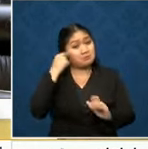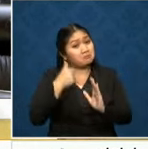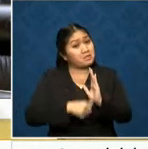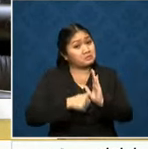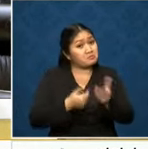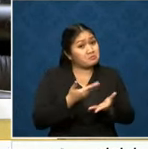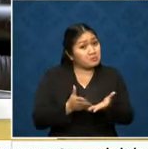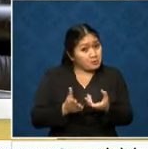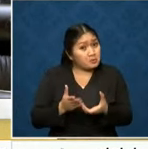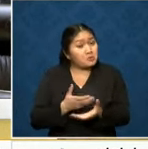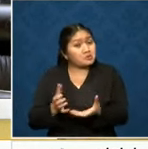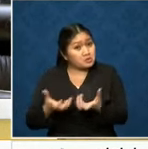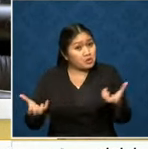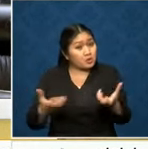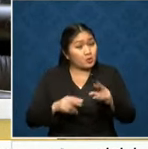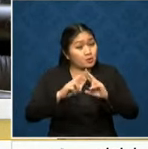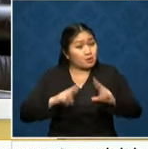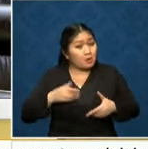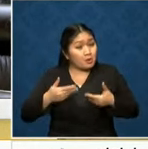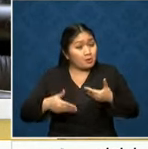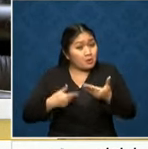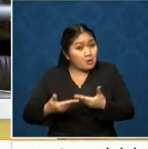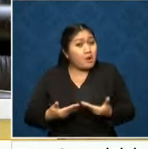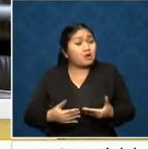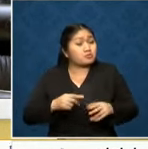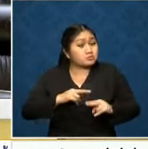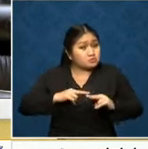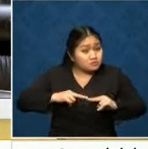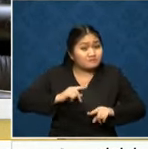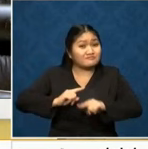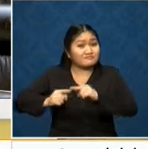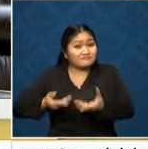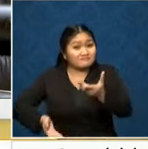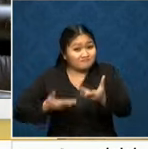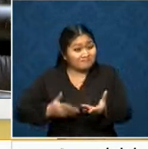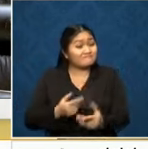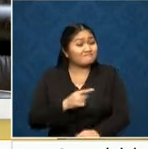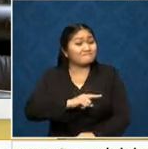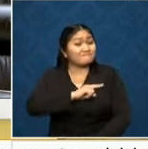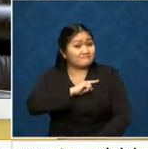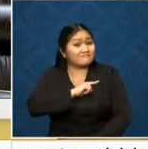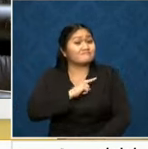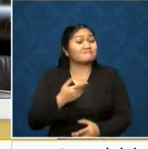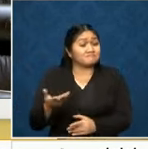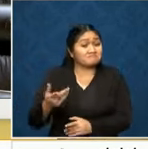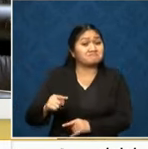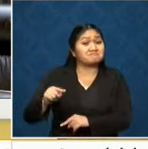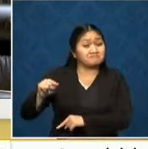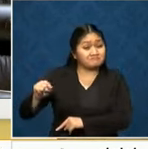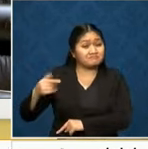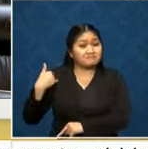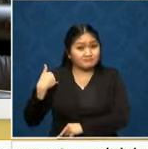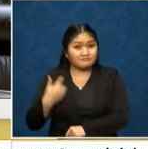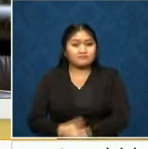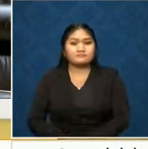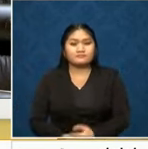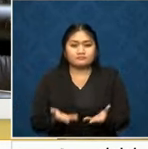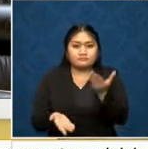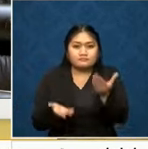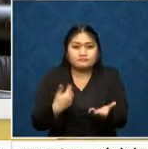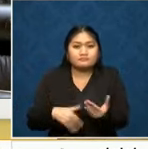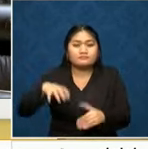แยกส่วนนะครับสถานประกอบการยังรับผิดชอบภาษีให้เมืองกับประชาชนในพื้นที่อีกด้วยเช่นรัฐเนวาดาสถานที่